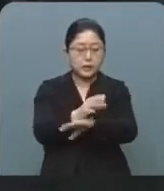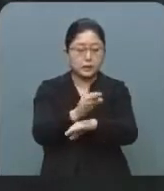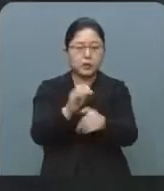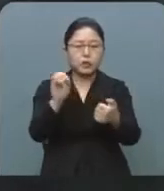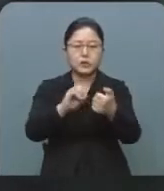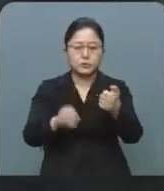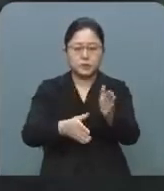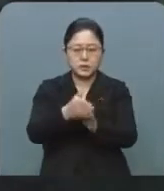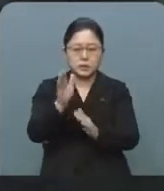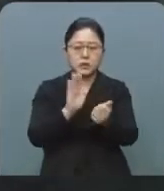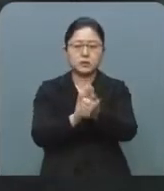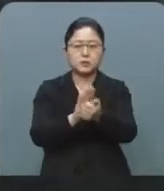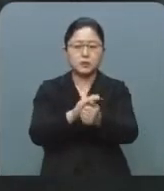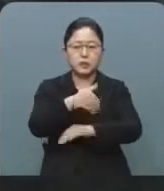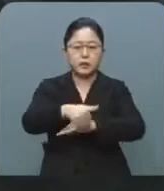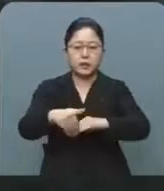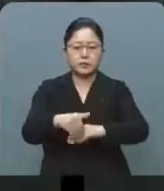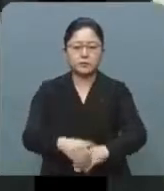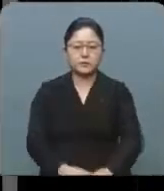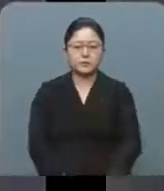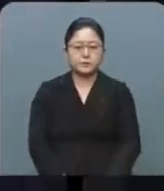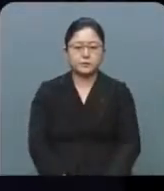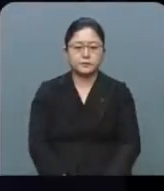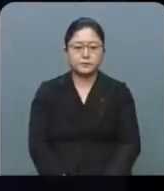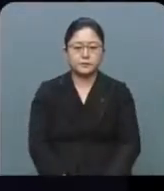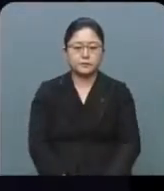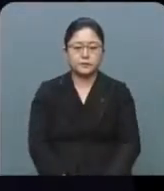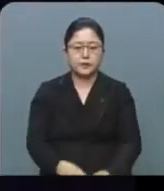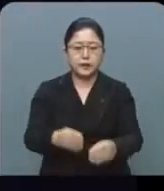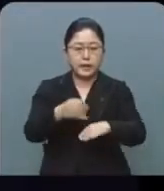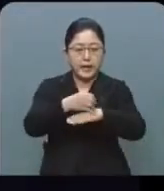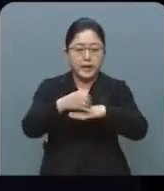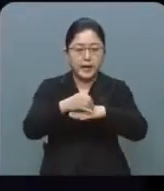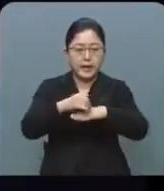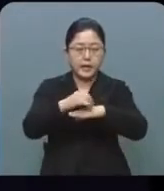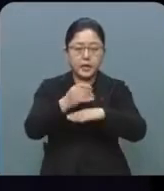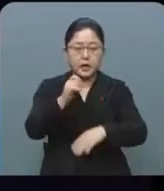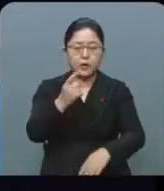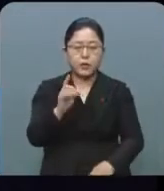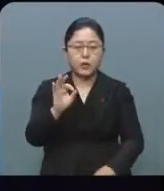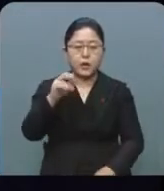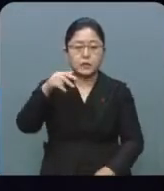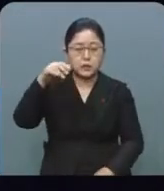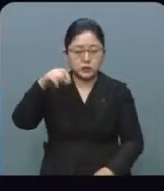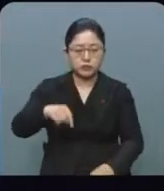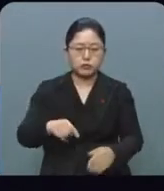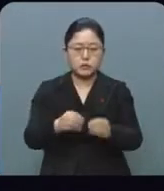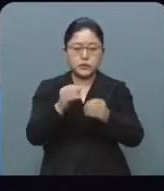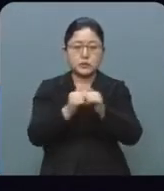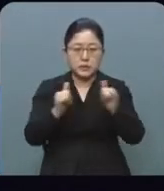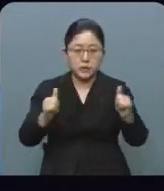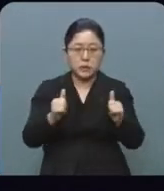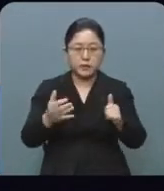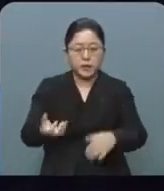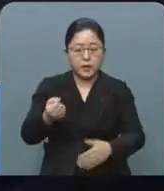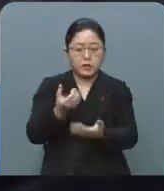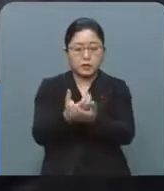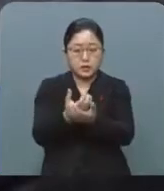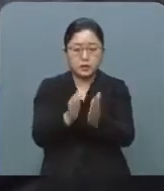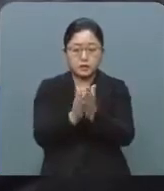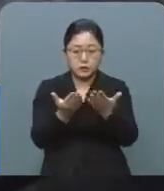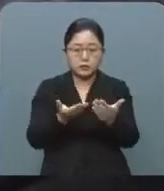50%를 시가 지원한다고 밝혔습니다. 해남 출신 황지우 시인이 해남군의 소장 자료를